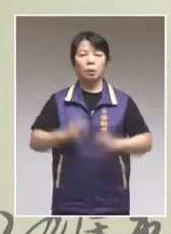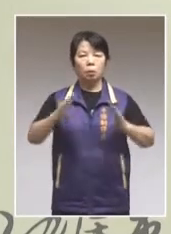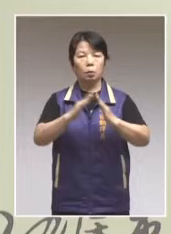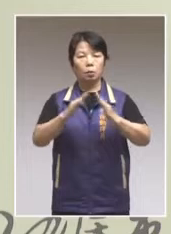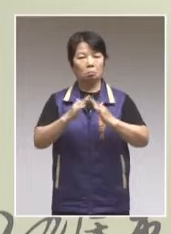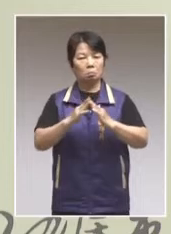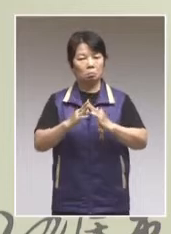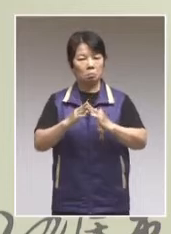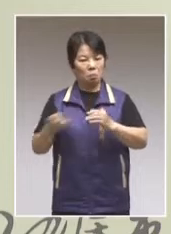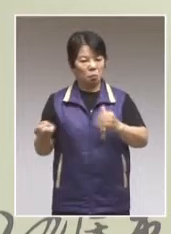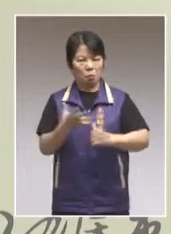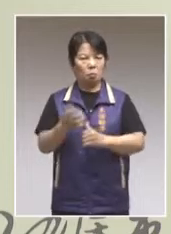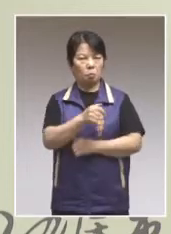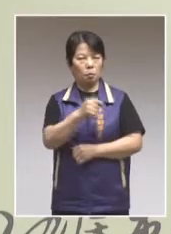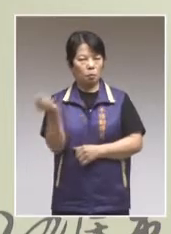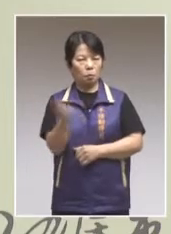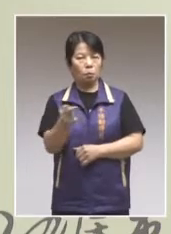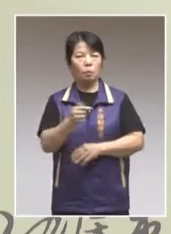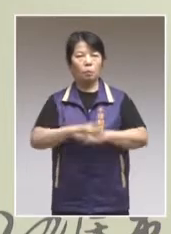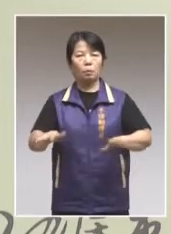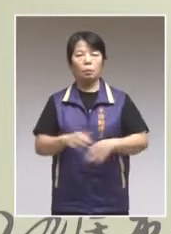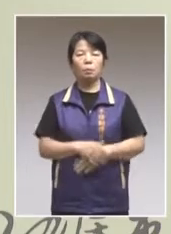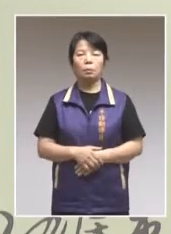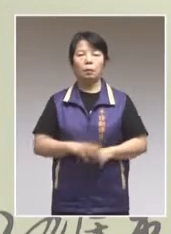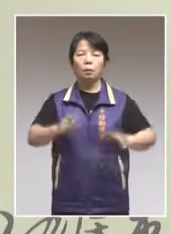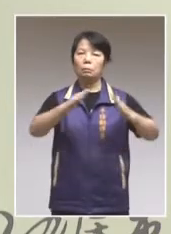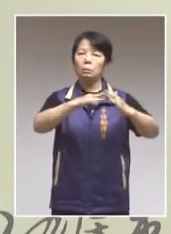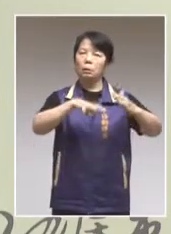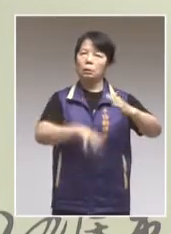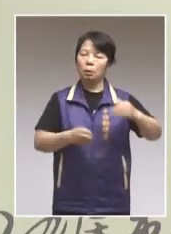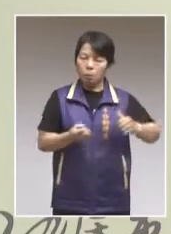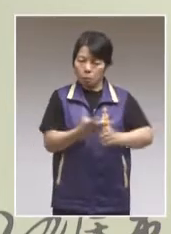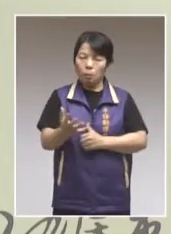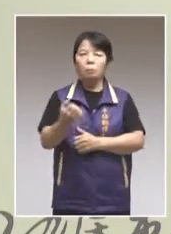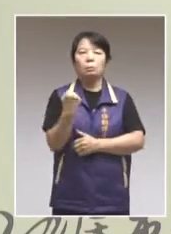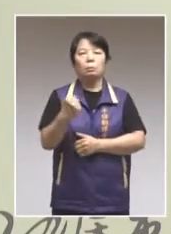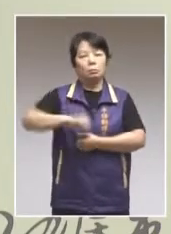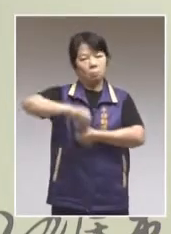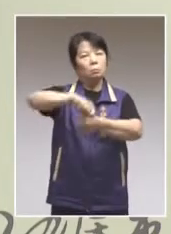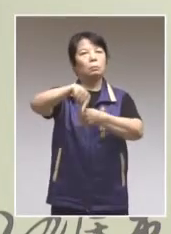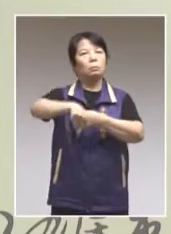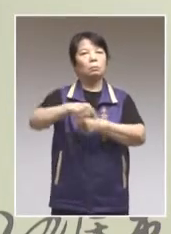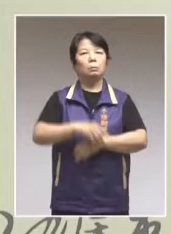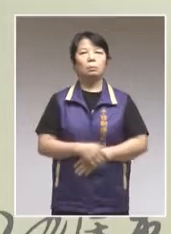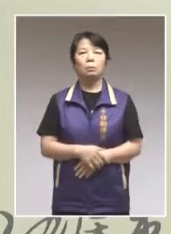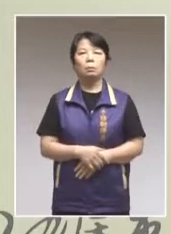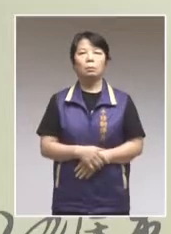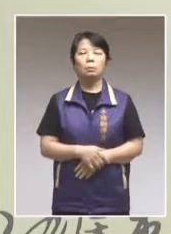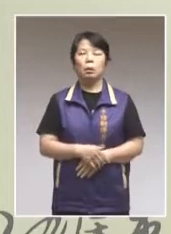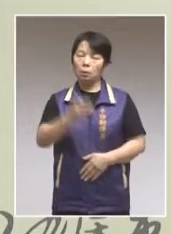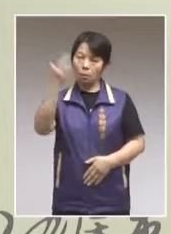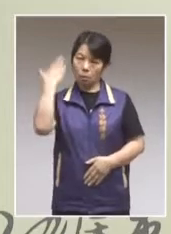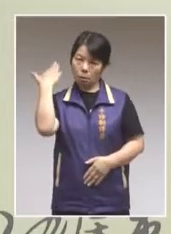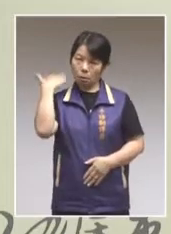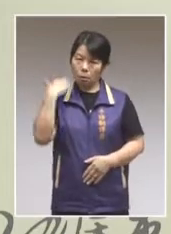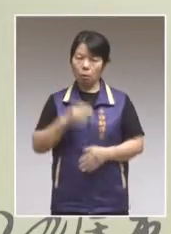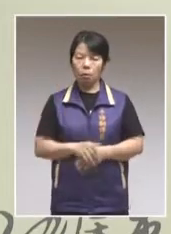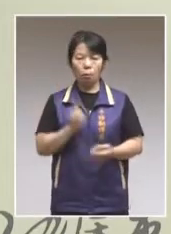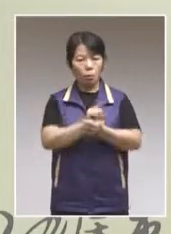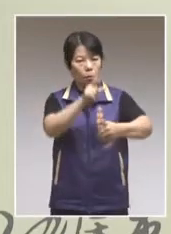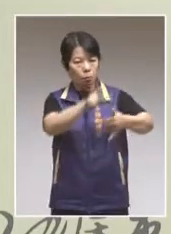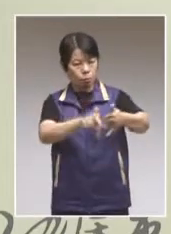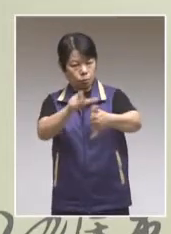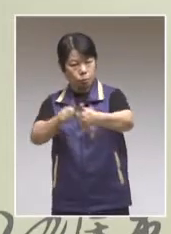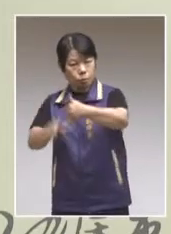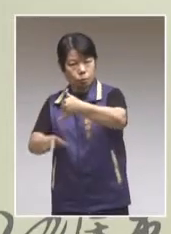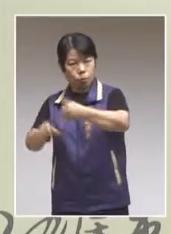会 很高、哦、我们在讲的加护传染率就会比较高。所以之前我们看到这个个案数